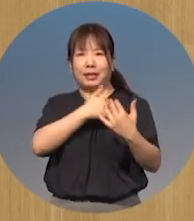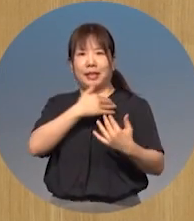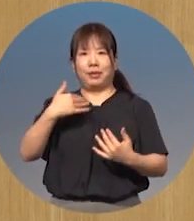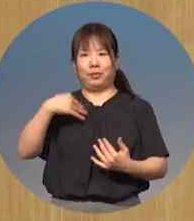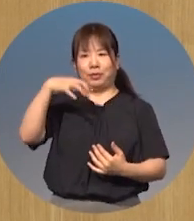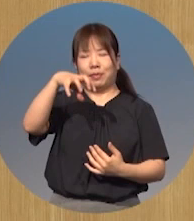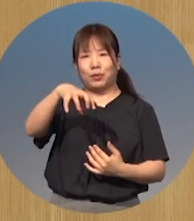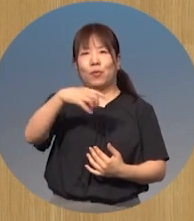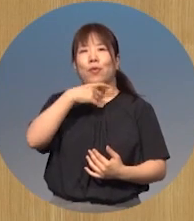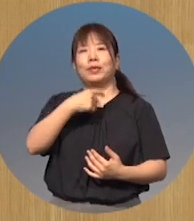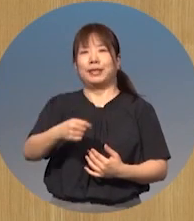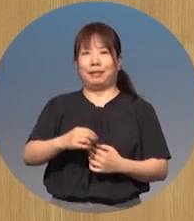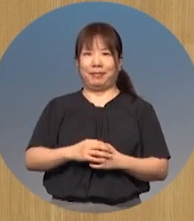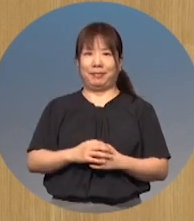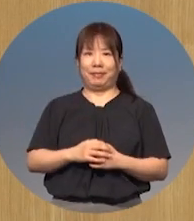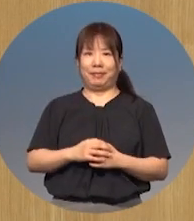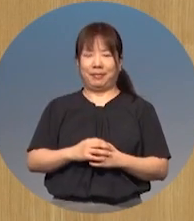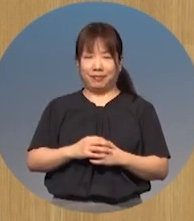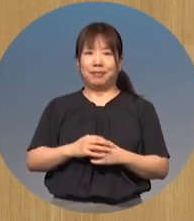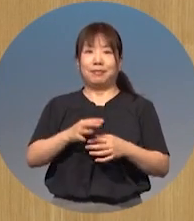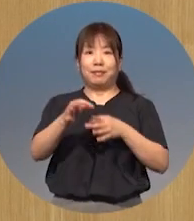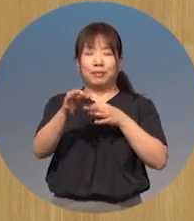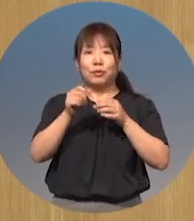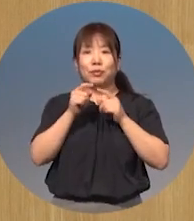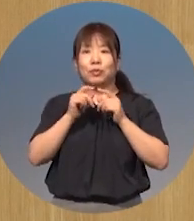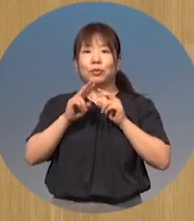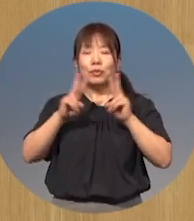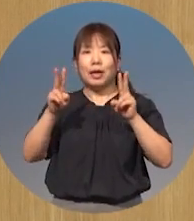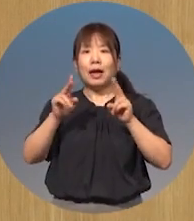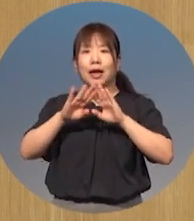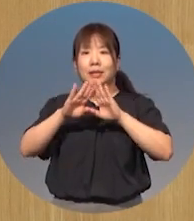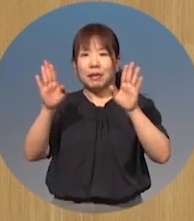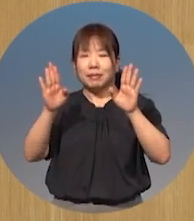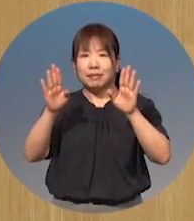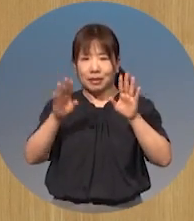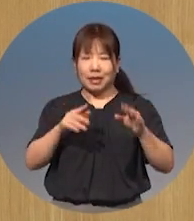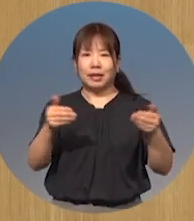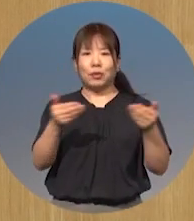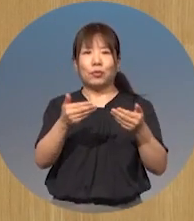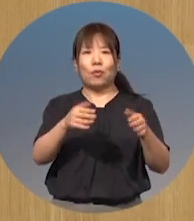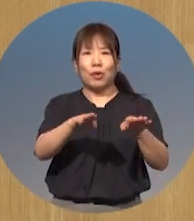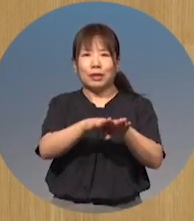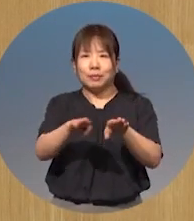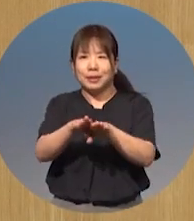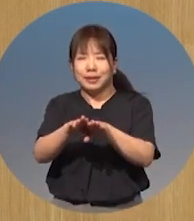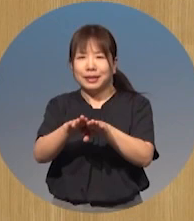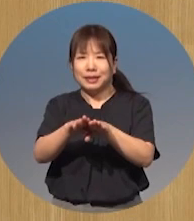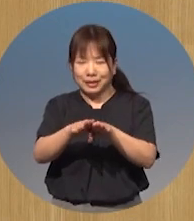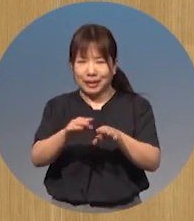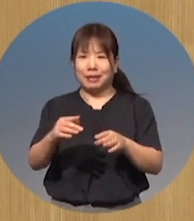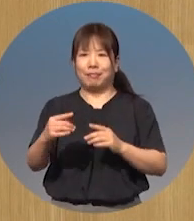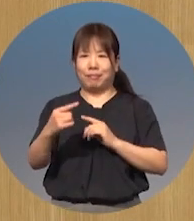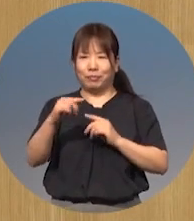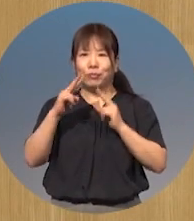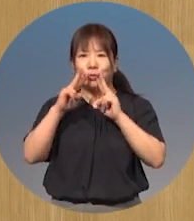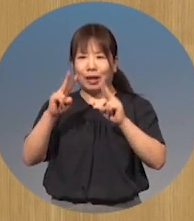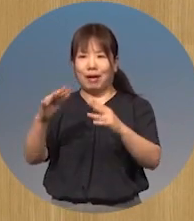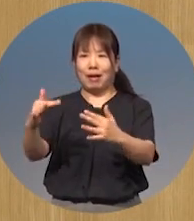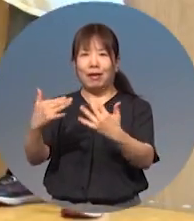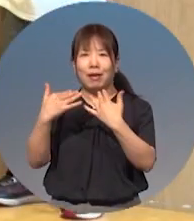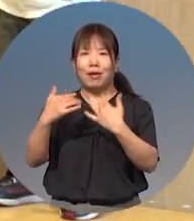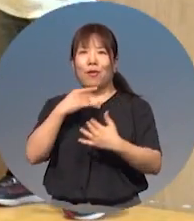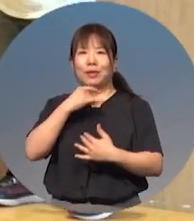歌の時は商売をやめて来てほしいですわけはみんなにもっと歌を聞いてほしいから